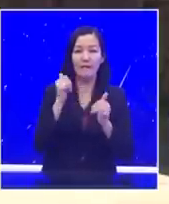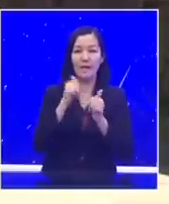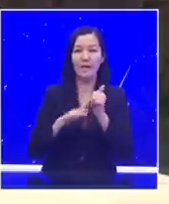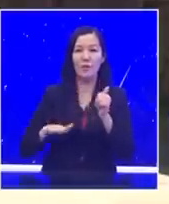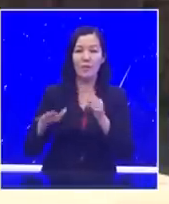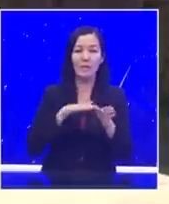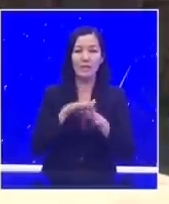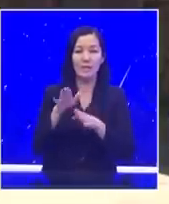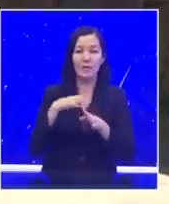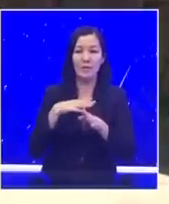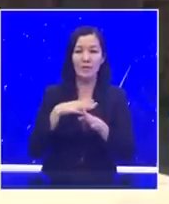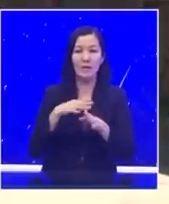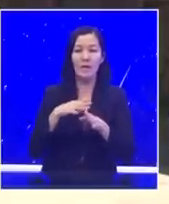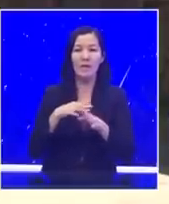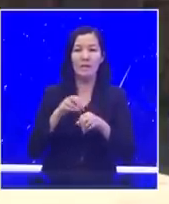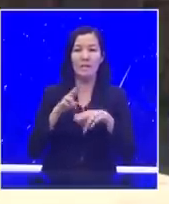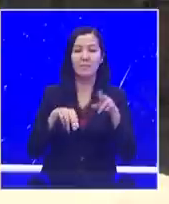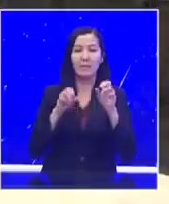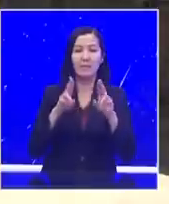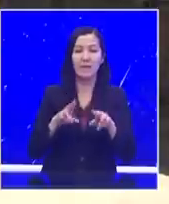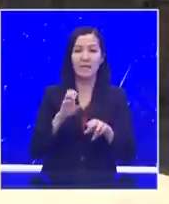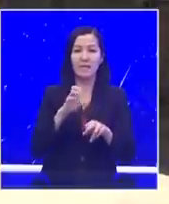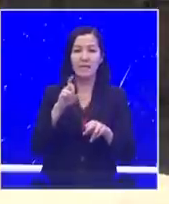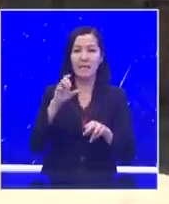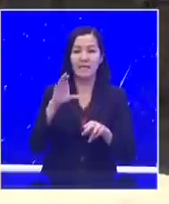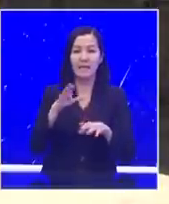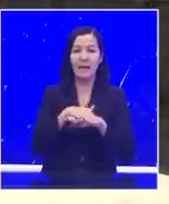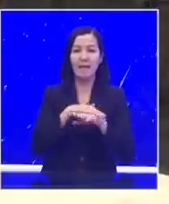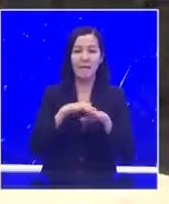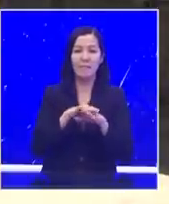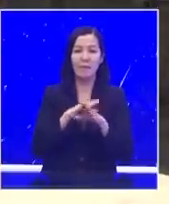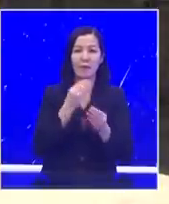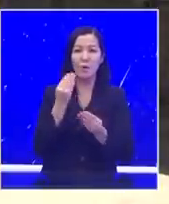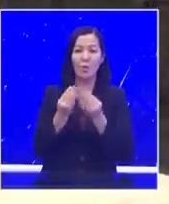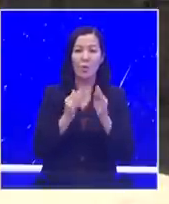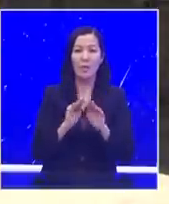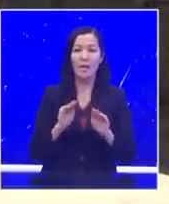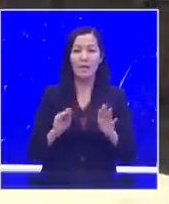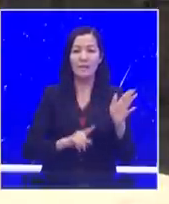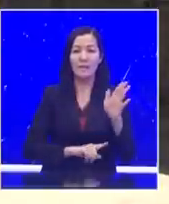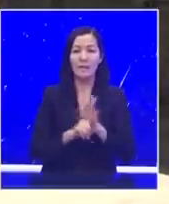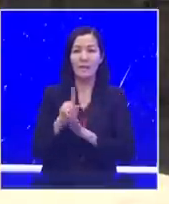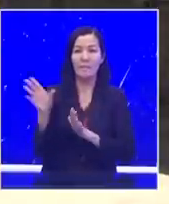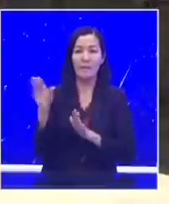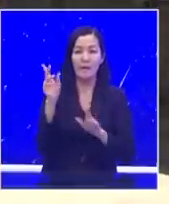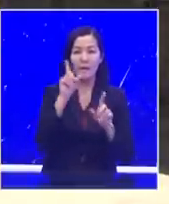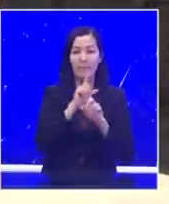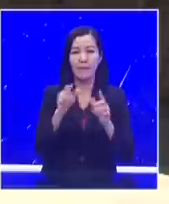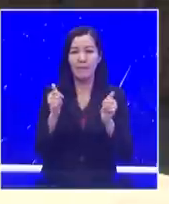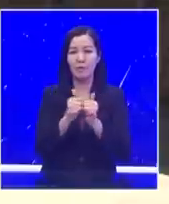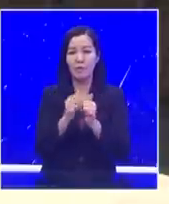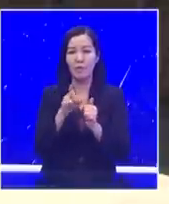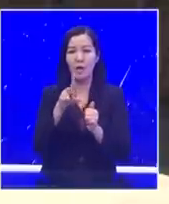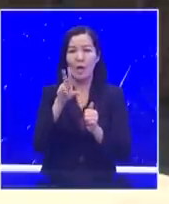іске асырылуда. Арнайы дезинфекция мамандары, адам көп шоғырланған, балалар ойын алаңдарынан бастап барлық мекеме маңайына